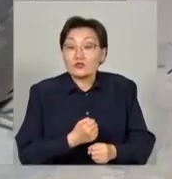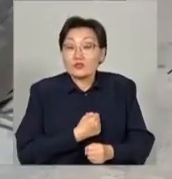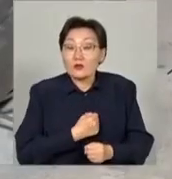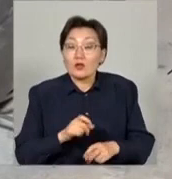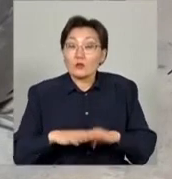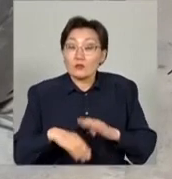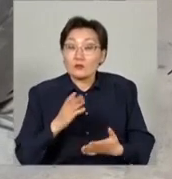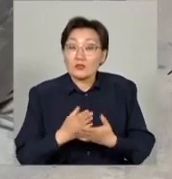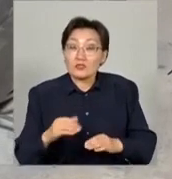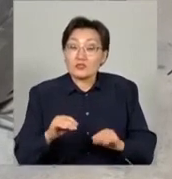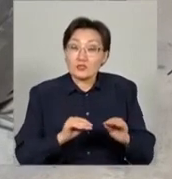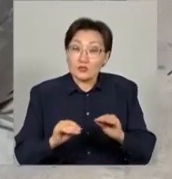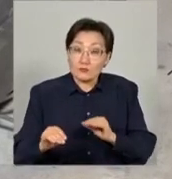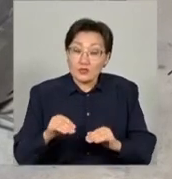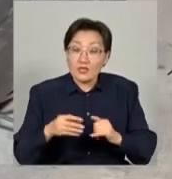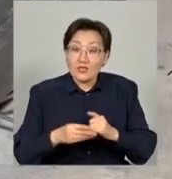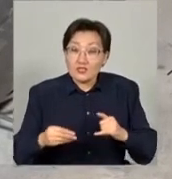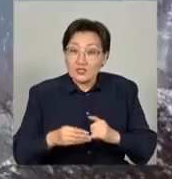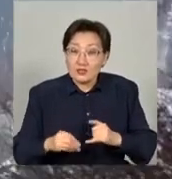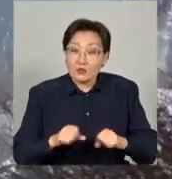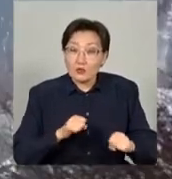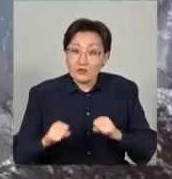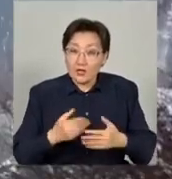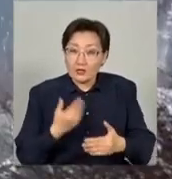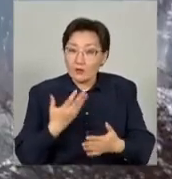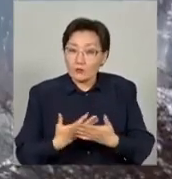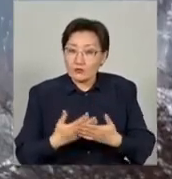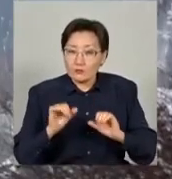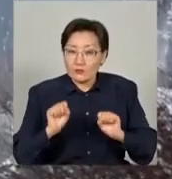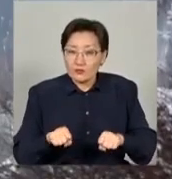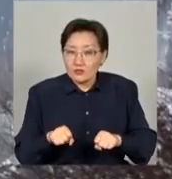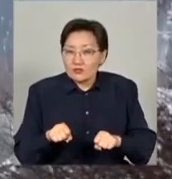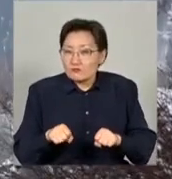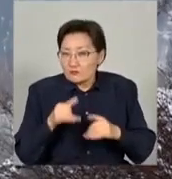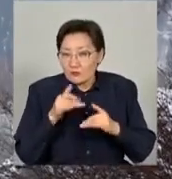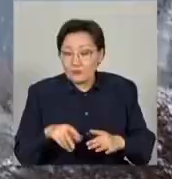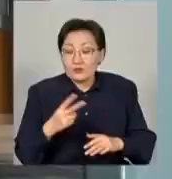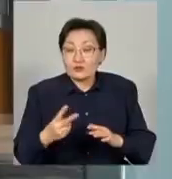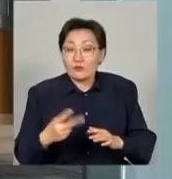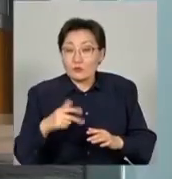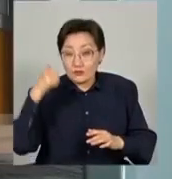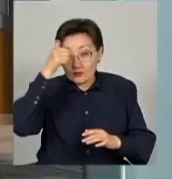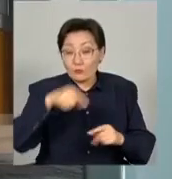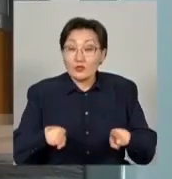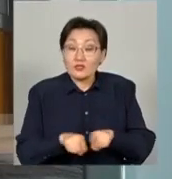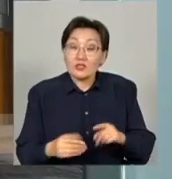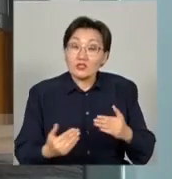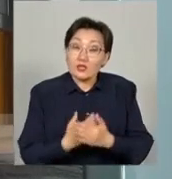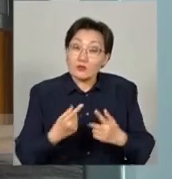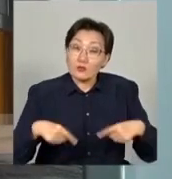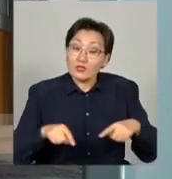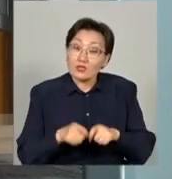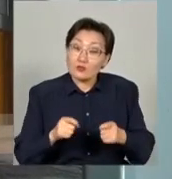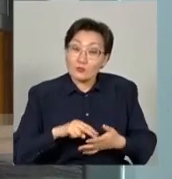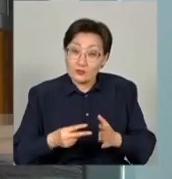қолда бар құрылғылардың жер дүмпулерін алдын ала болжауға мүмкіндігі жоқ. 2023 жылы жаңа 17 осындай станция орнату жоспарда бар.